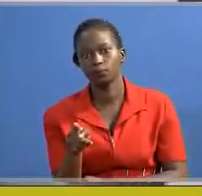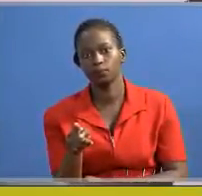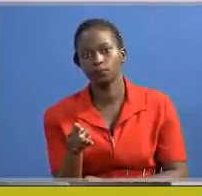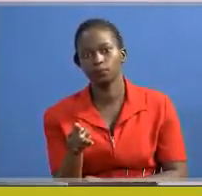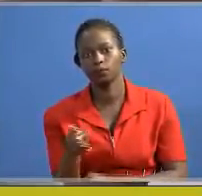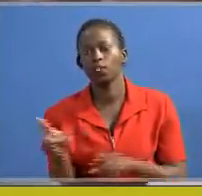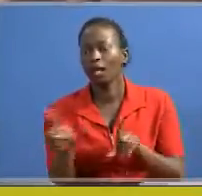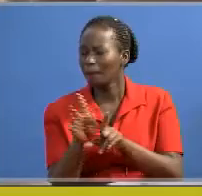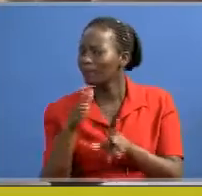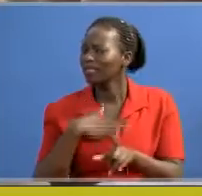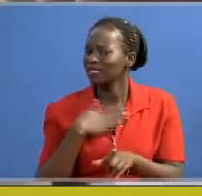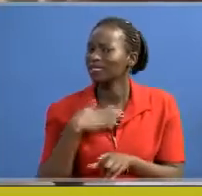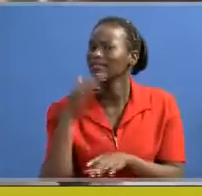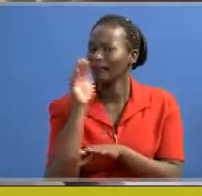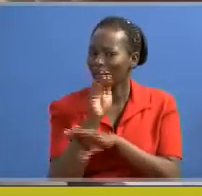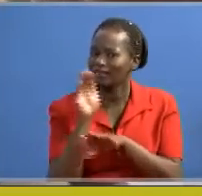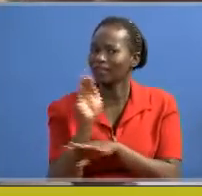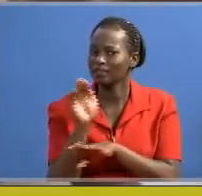Naomba